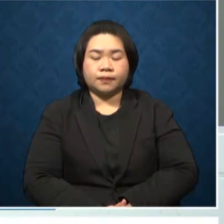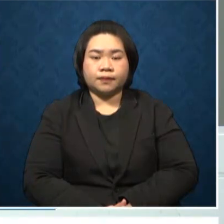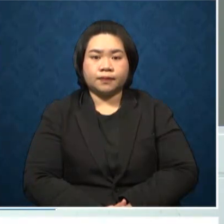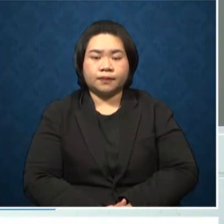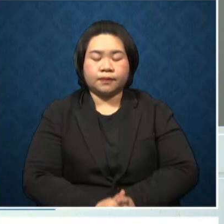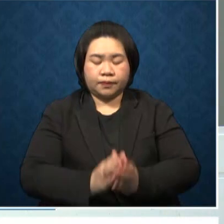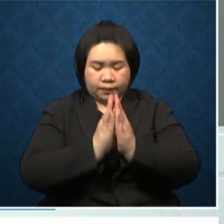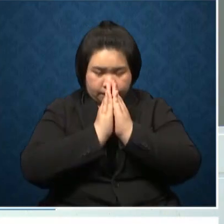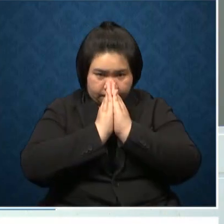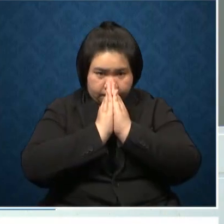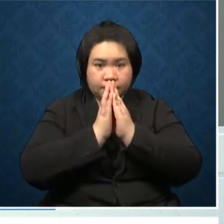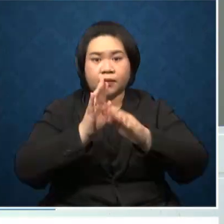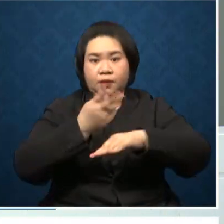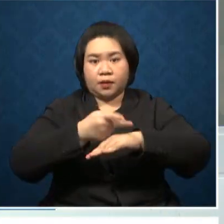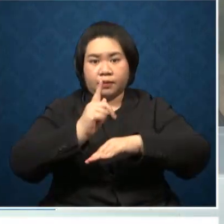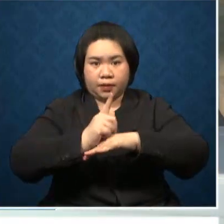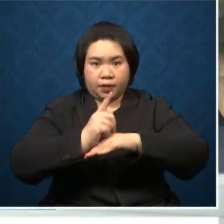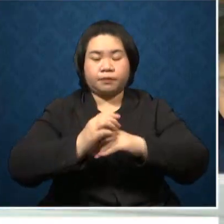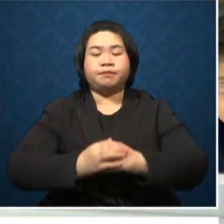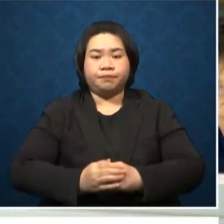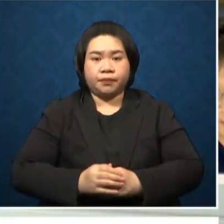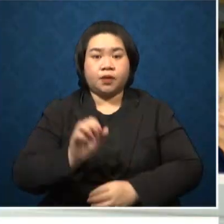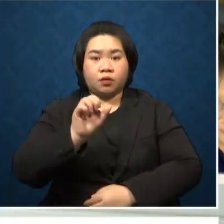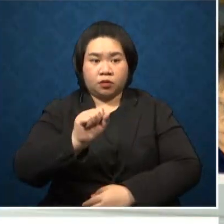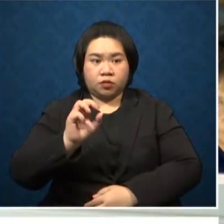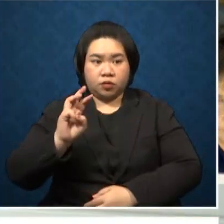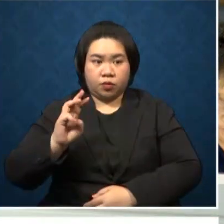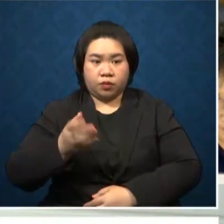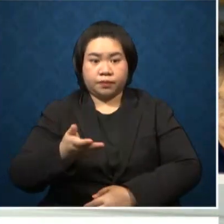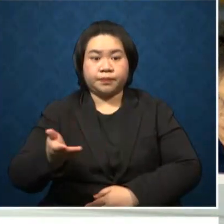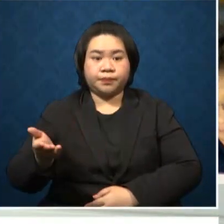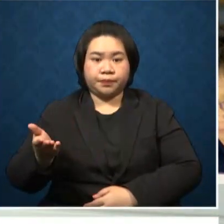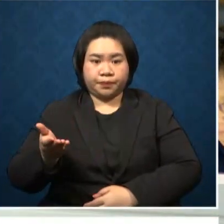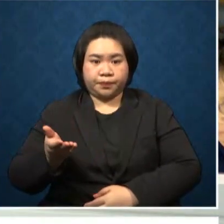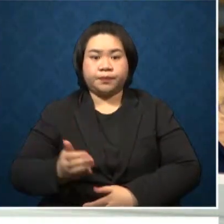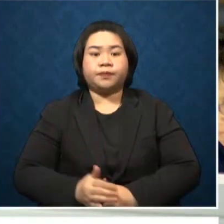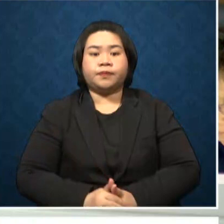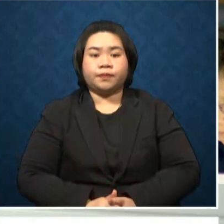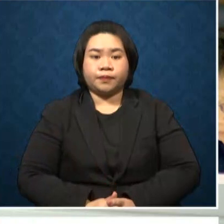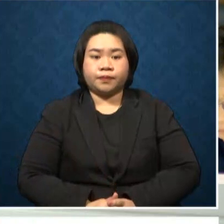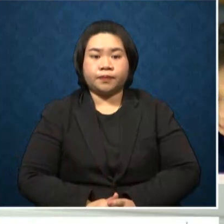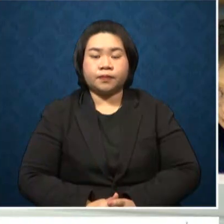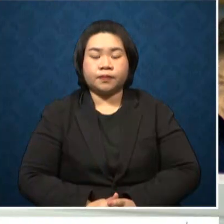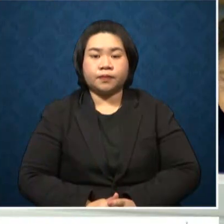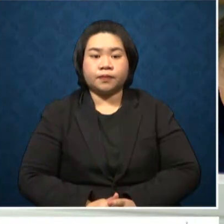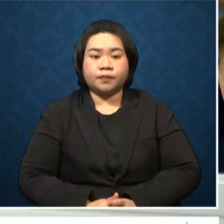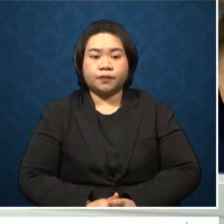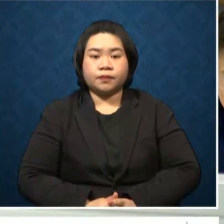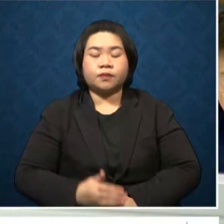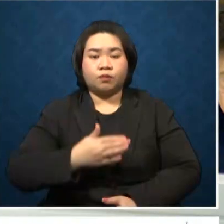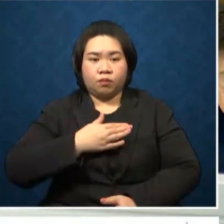กราบเรียนท่านประธานวุฒิสภาและท่านสมาชิกที่พาทุกท่านที่เคารพ